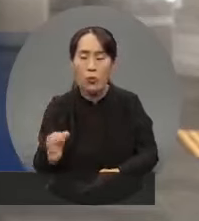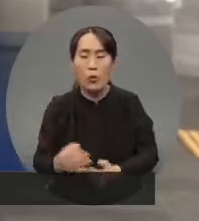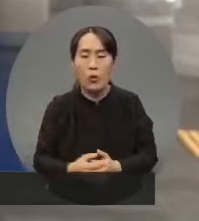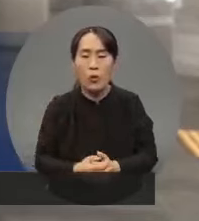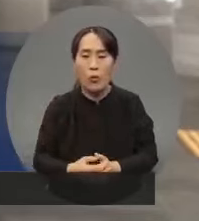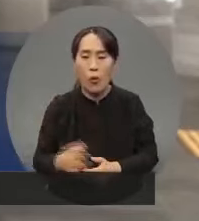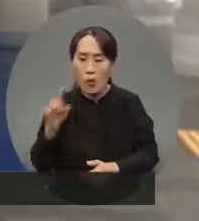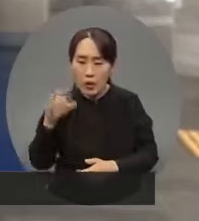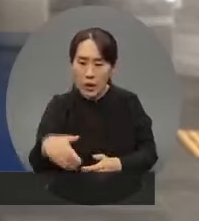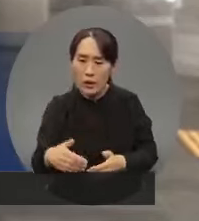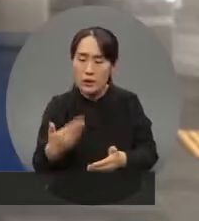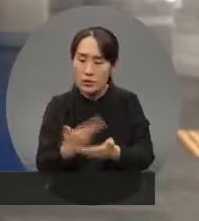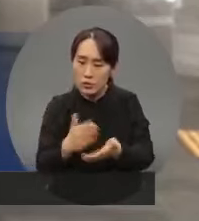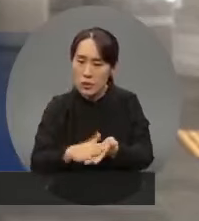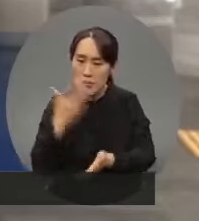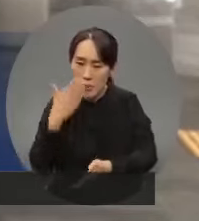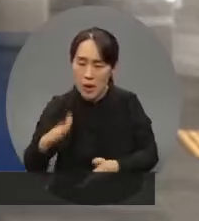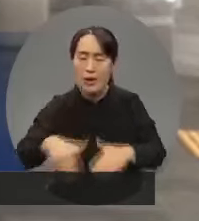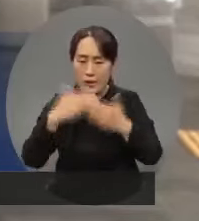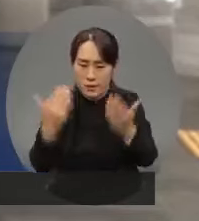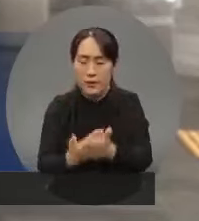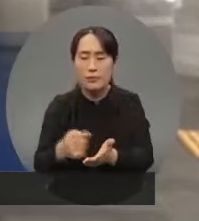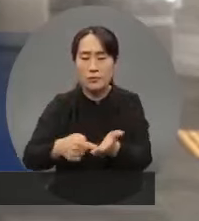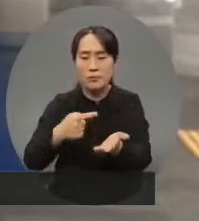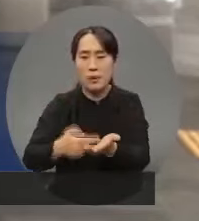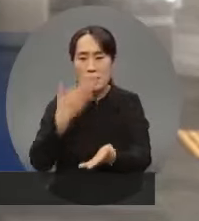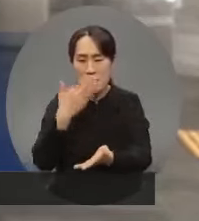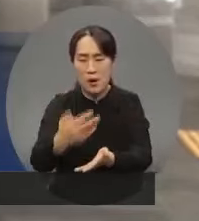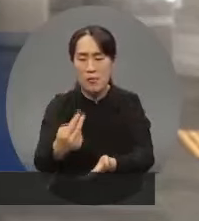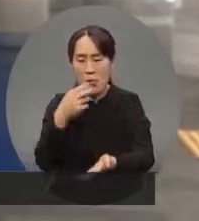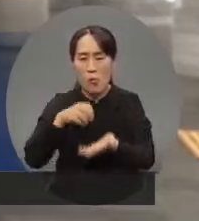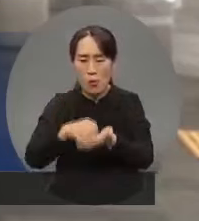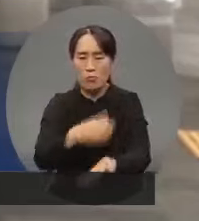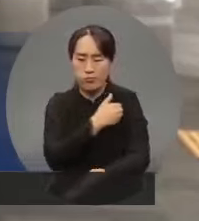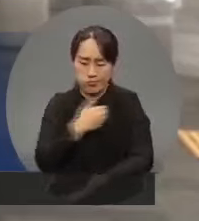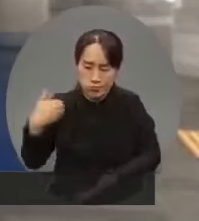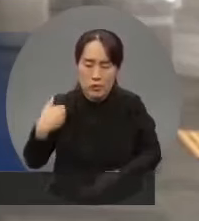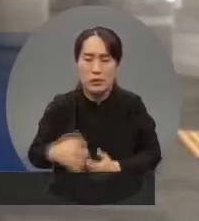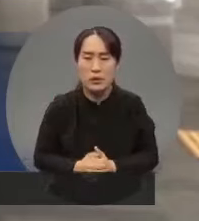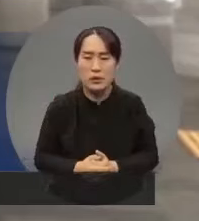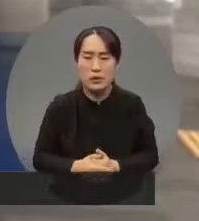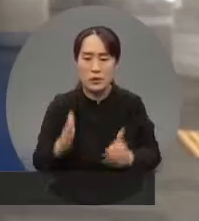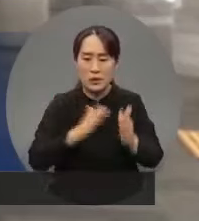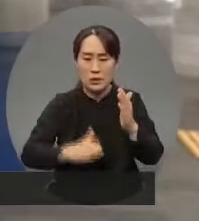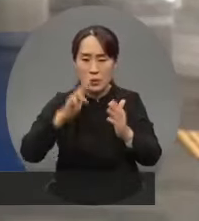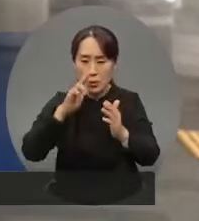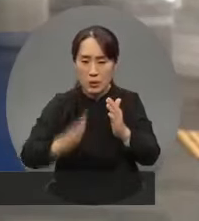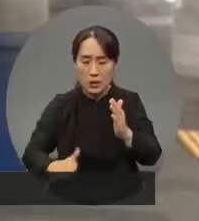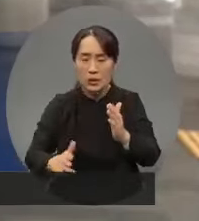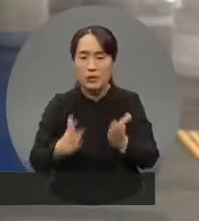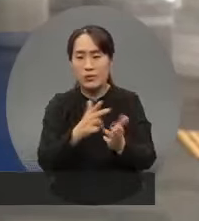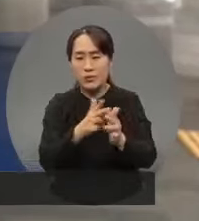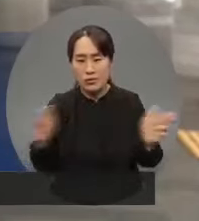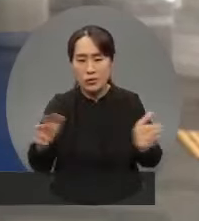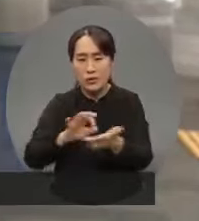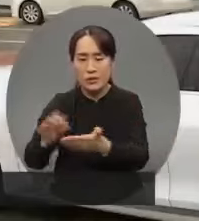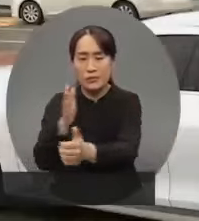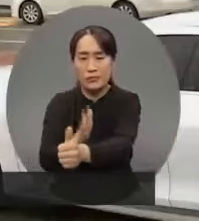이런 내용들을 차별화되고 높은 한도로 보상이 되어 있습니다. 그래서 공식 주차 대행을 이용하시면 안전하게 이용하실 수